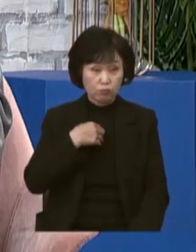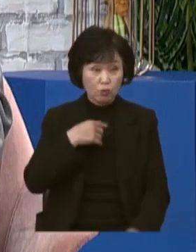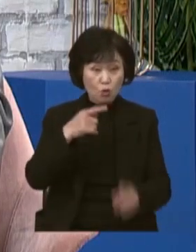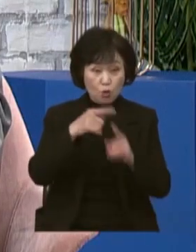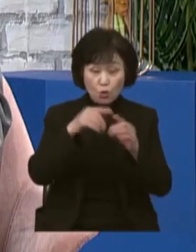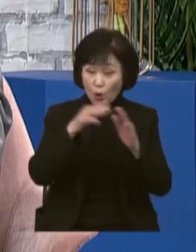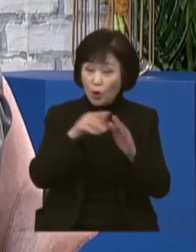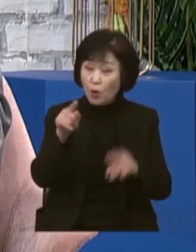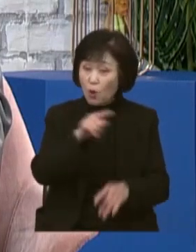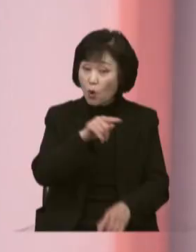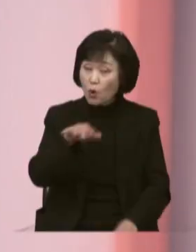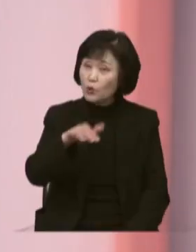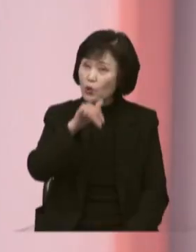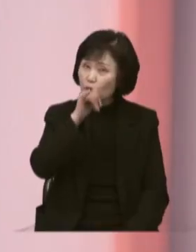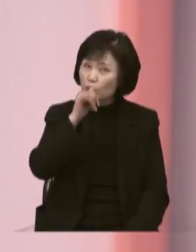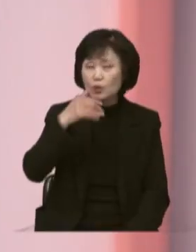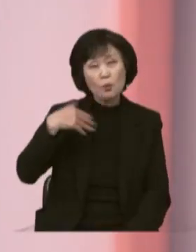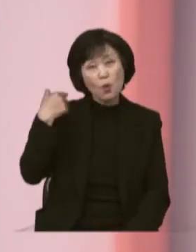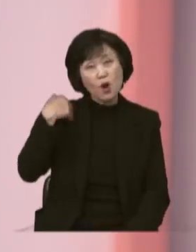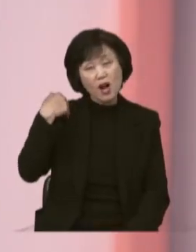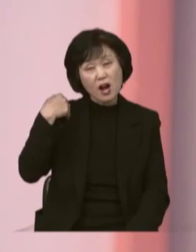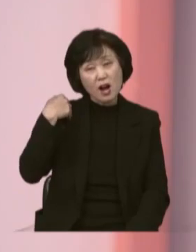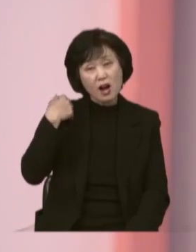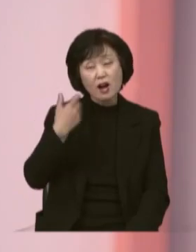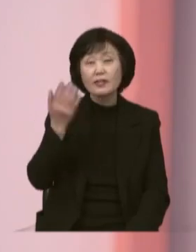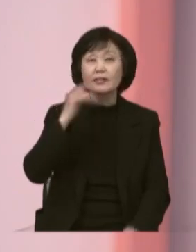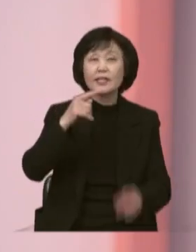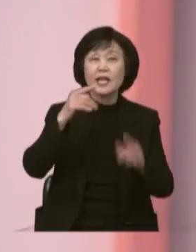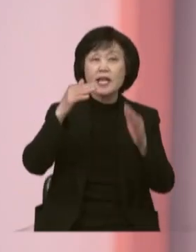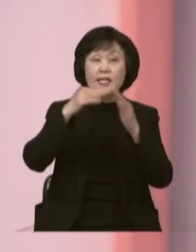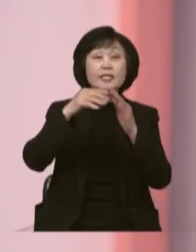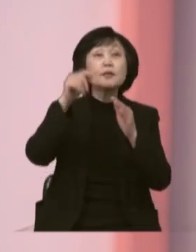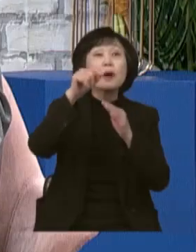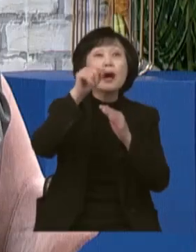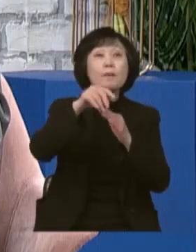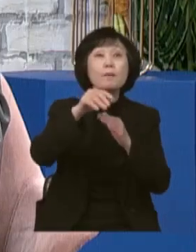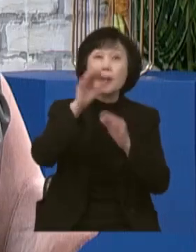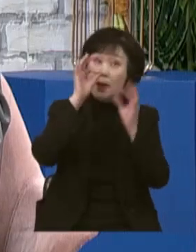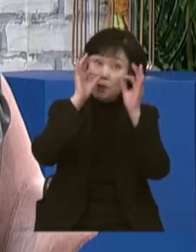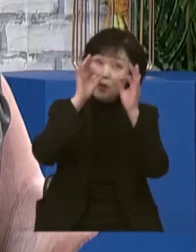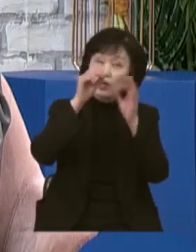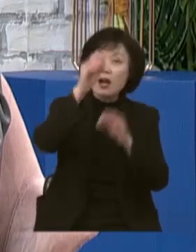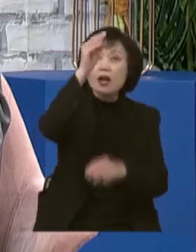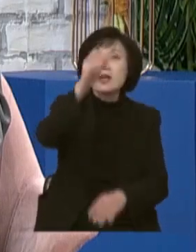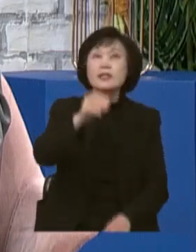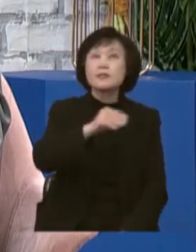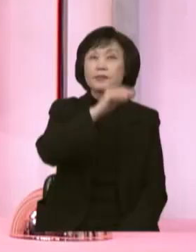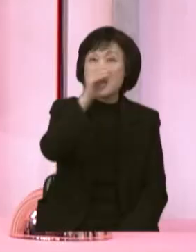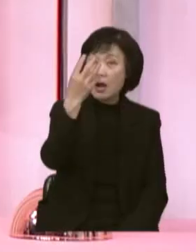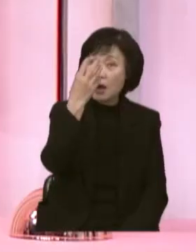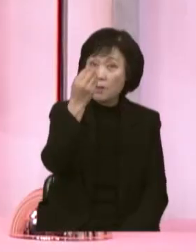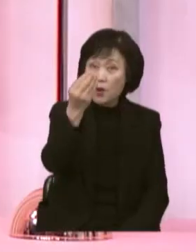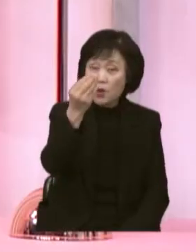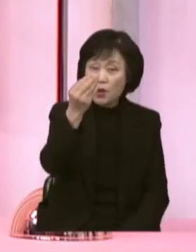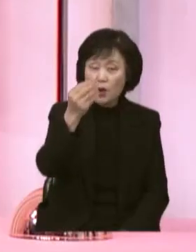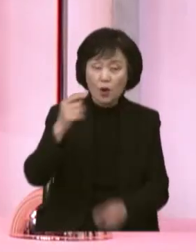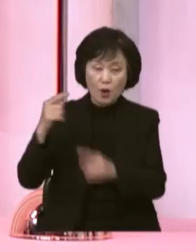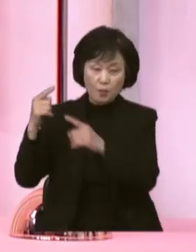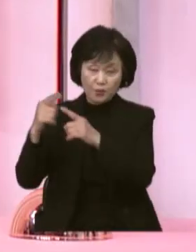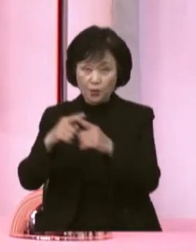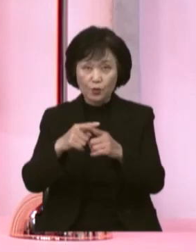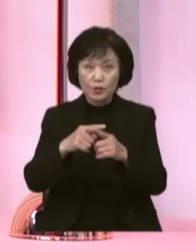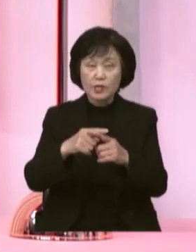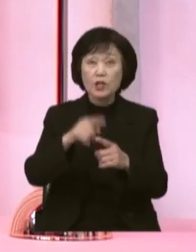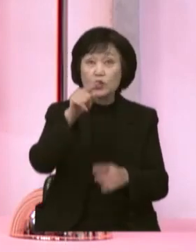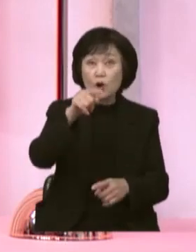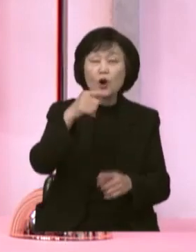뭐 다 갔을 거 아니요. 근데 이제 나만 안 갔어. 왜? 내가 아직은 교회 갈 학벌은 아니거든. 뭐 잘